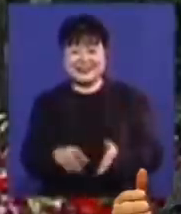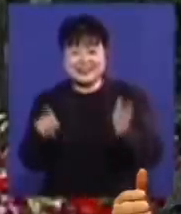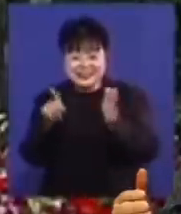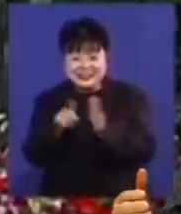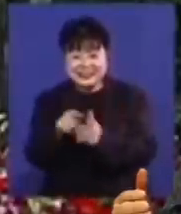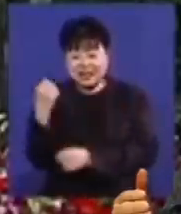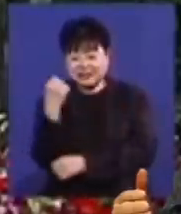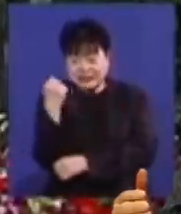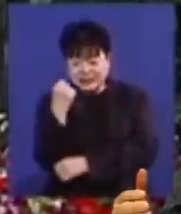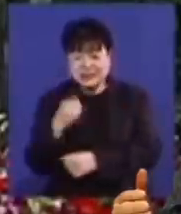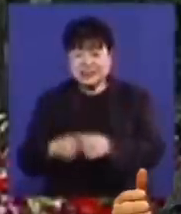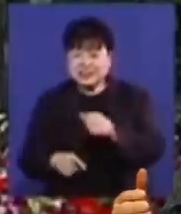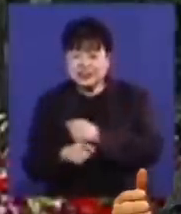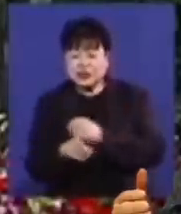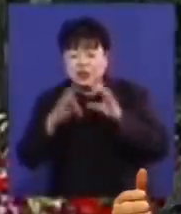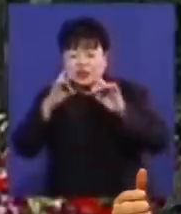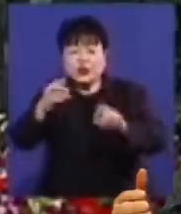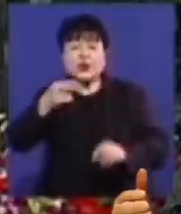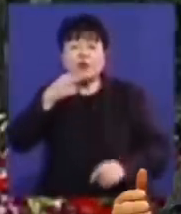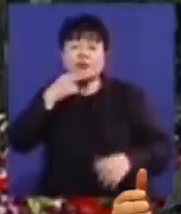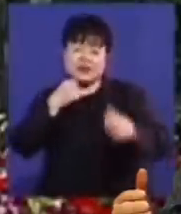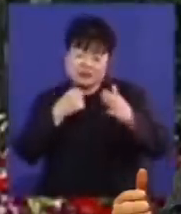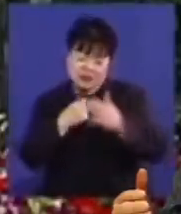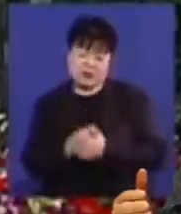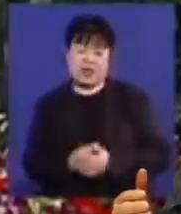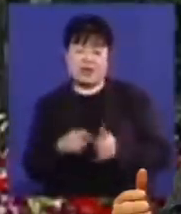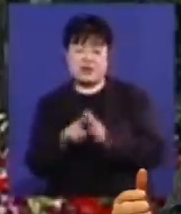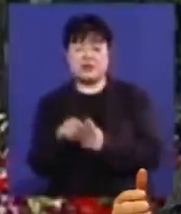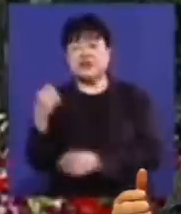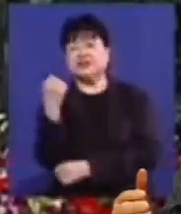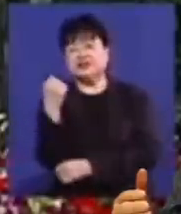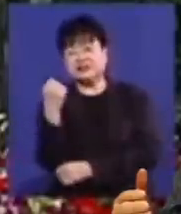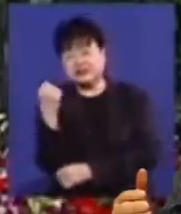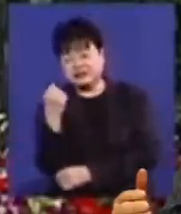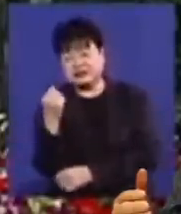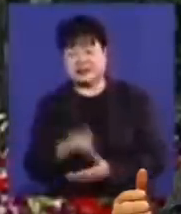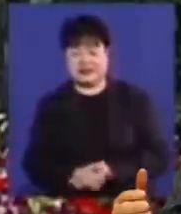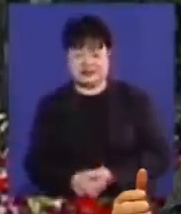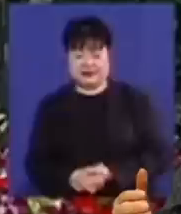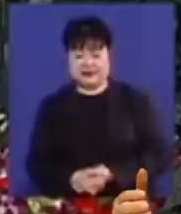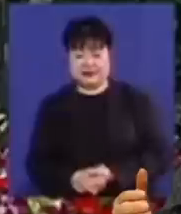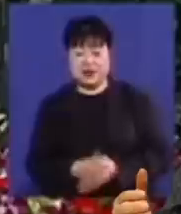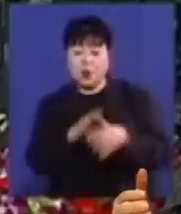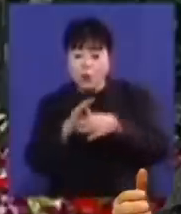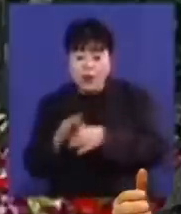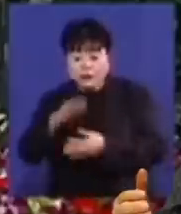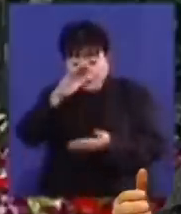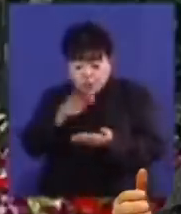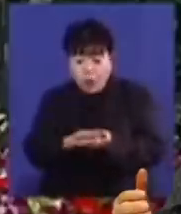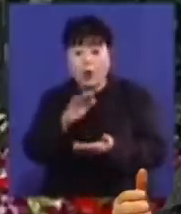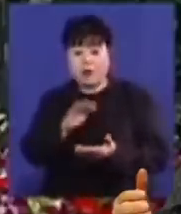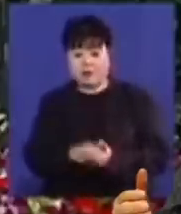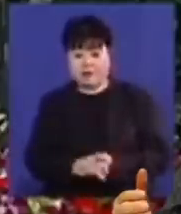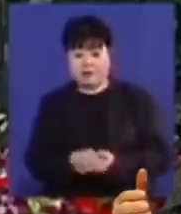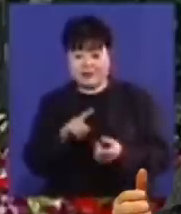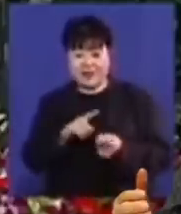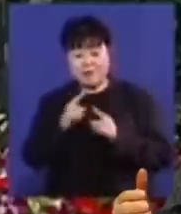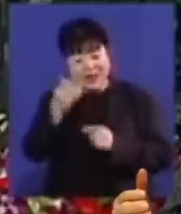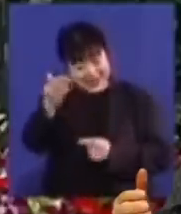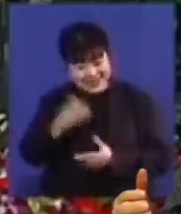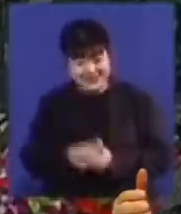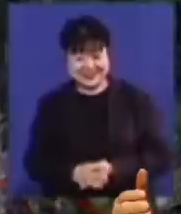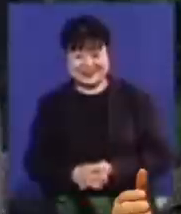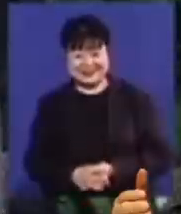신앙이 흔들리게 되는 것은 전도를 안 하면 신앙이 식어지는 것입니다. 우리는 관심이 뜨거우면 뜨거운 대로 말하게 되는